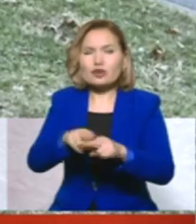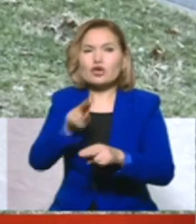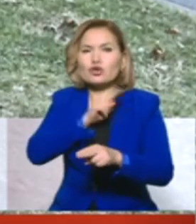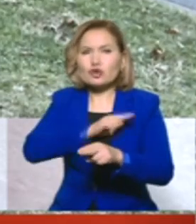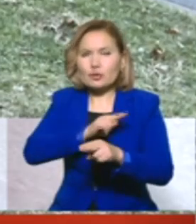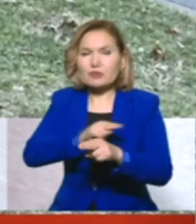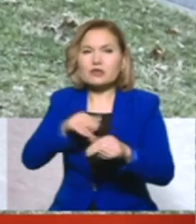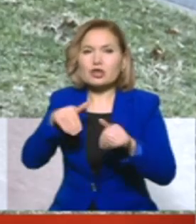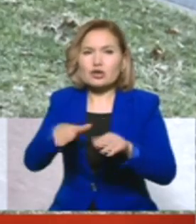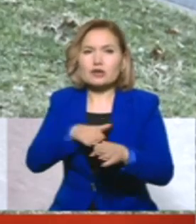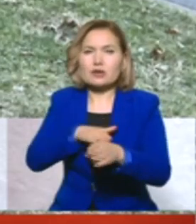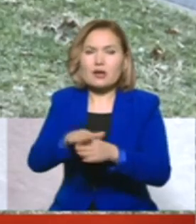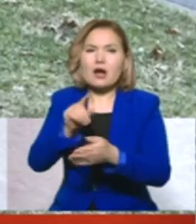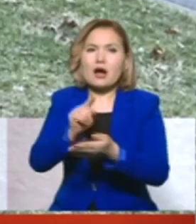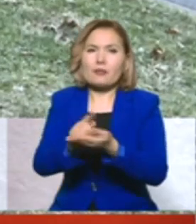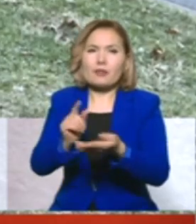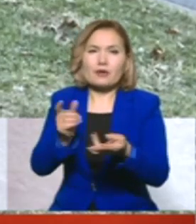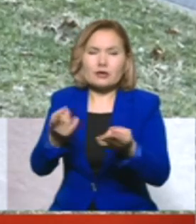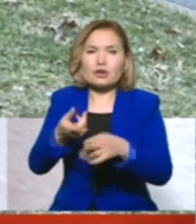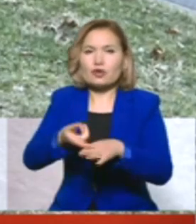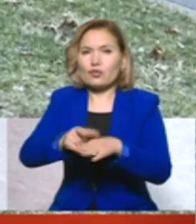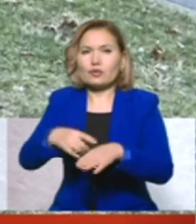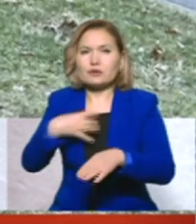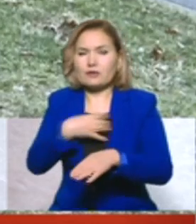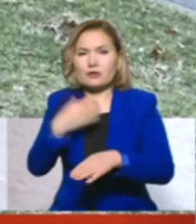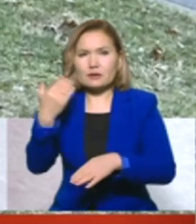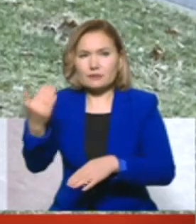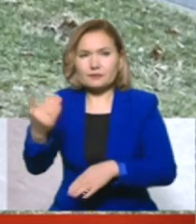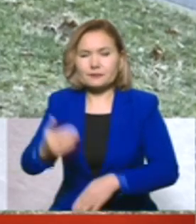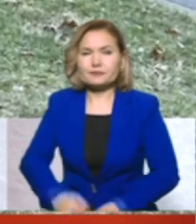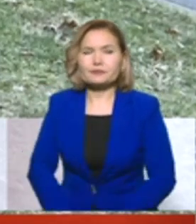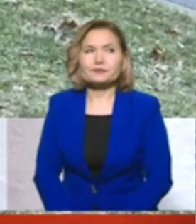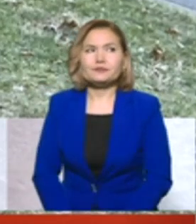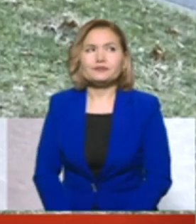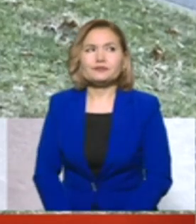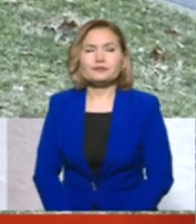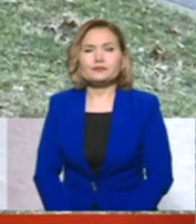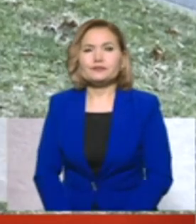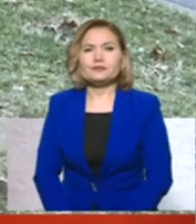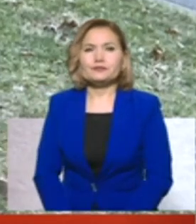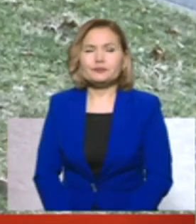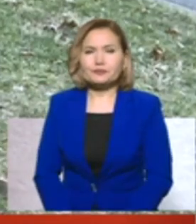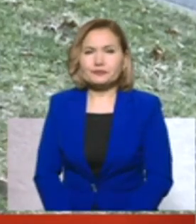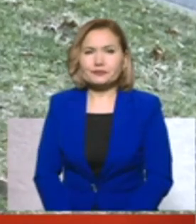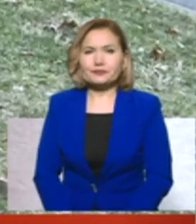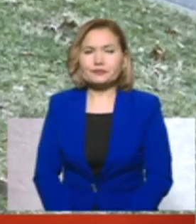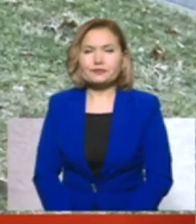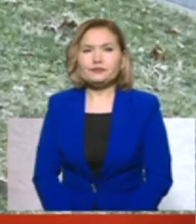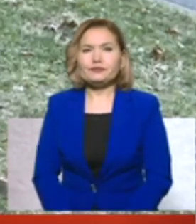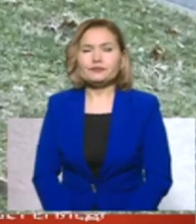қадамдарсыз бұл жаһан үшін мүмкіндіктерді жіберіп алған 10 жылдық болмақ. Жалғас Сәдібекұлы, ақш, Вашингтон.